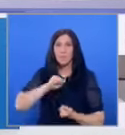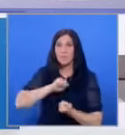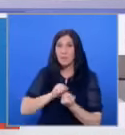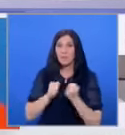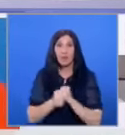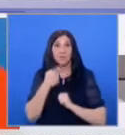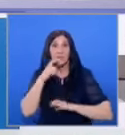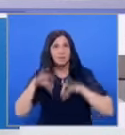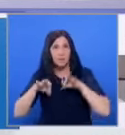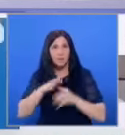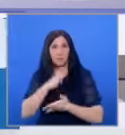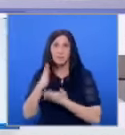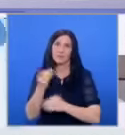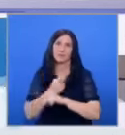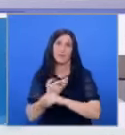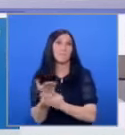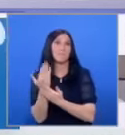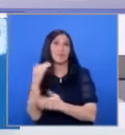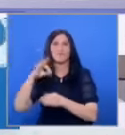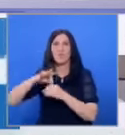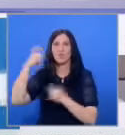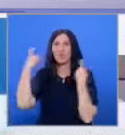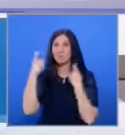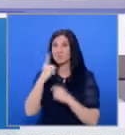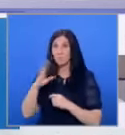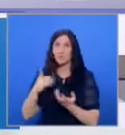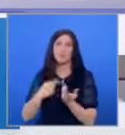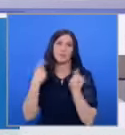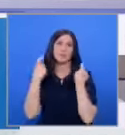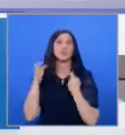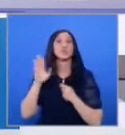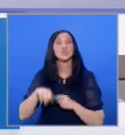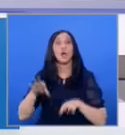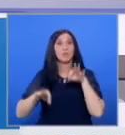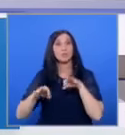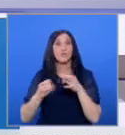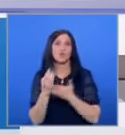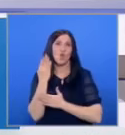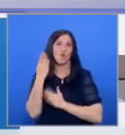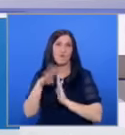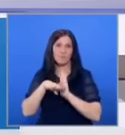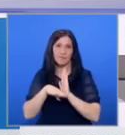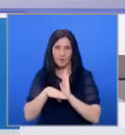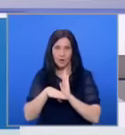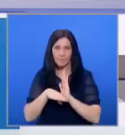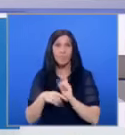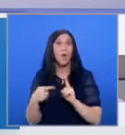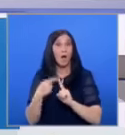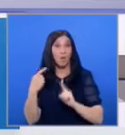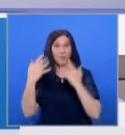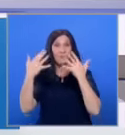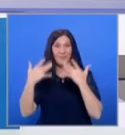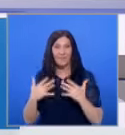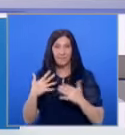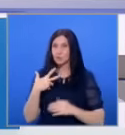Битка за избиратели в последните часове преди вота в Гърция. За първи път гърците ще гласуват по нови правила. А от